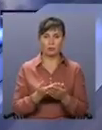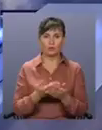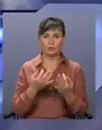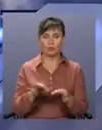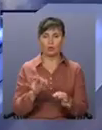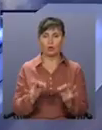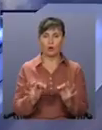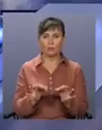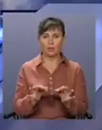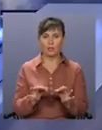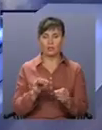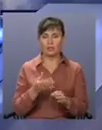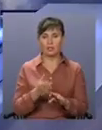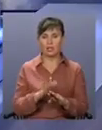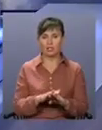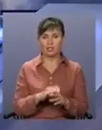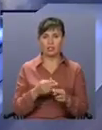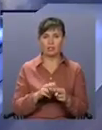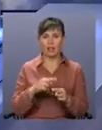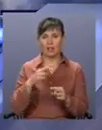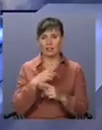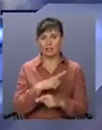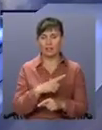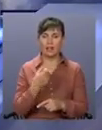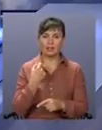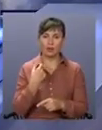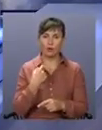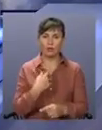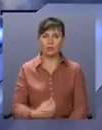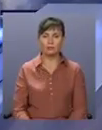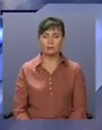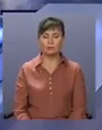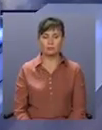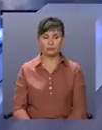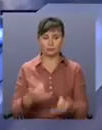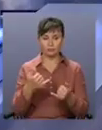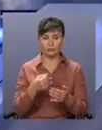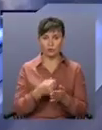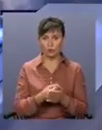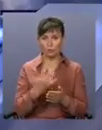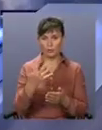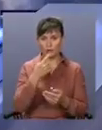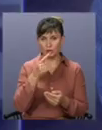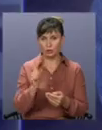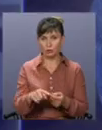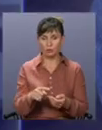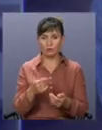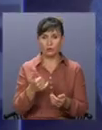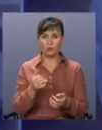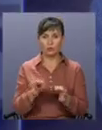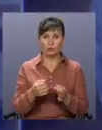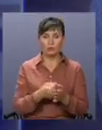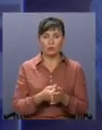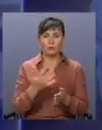нормы промилле и тяжести вот отравления алкоголем, да? Сегодня она до 5 дошла. Сегодня допустимая норма –